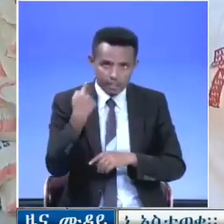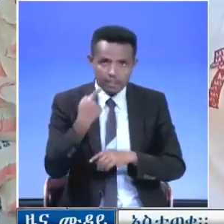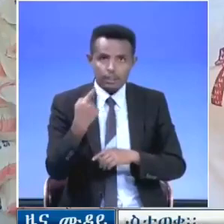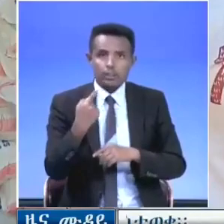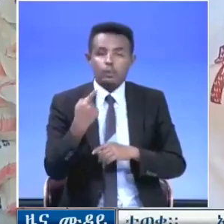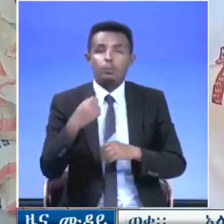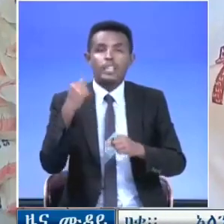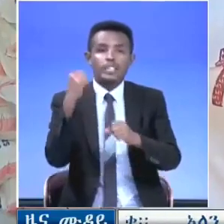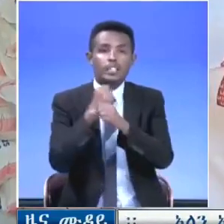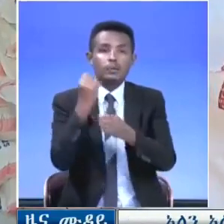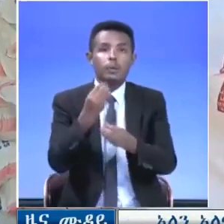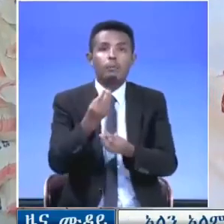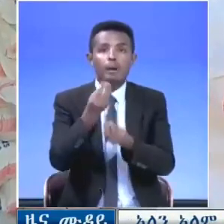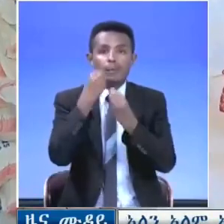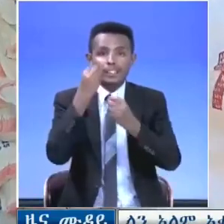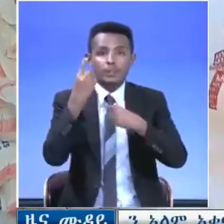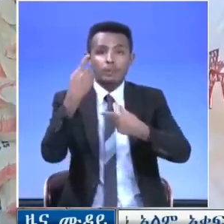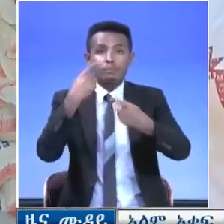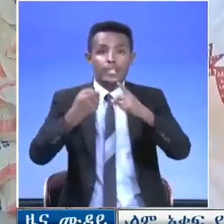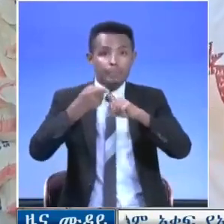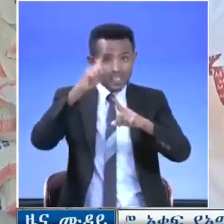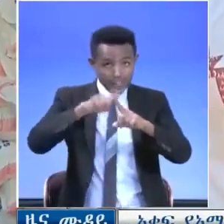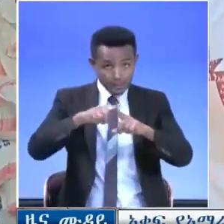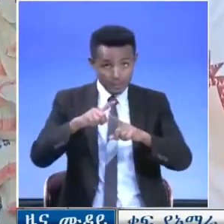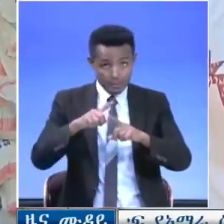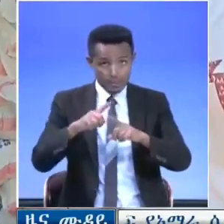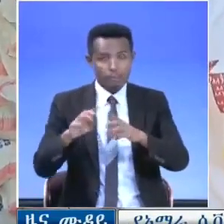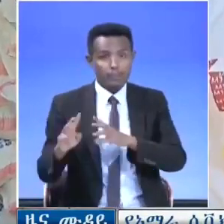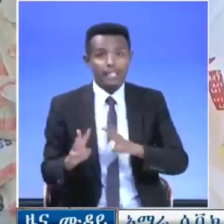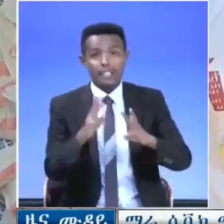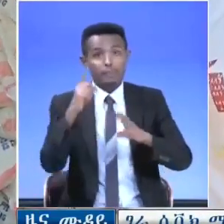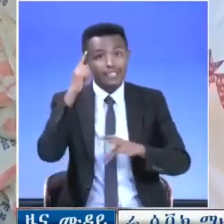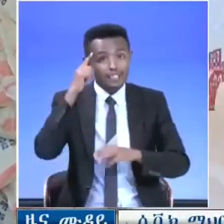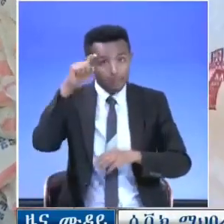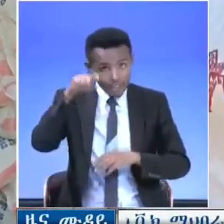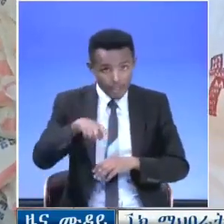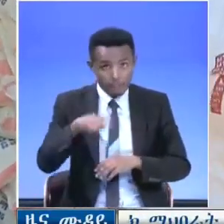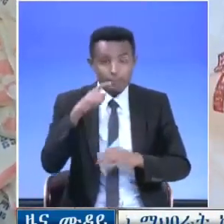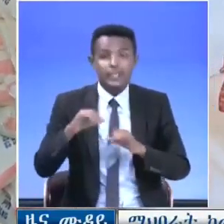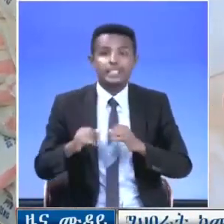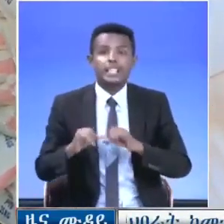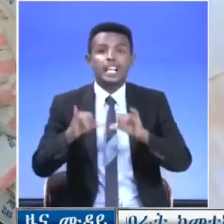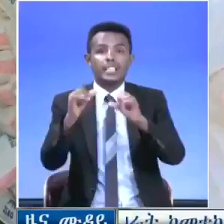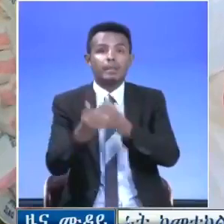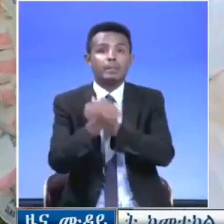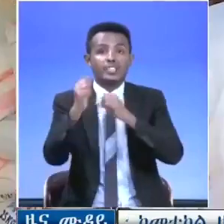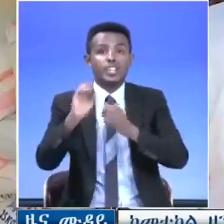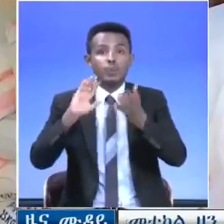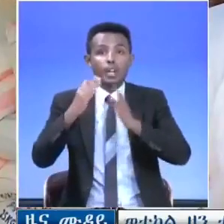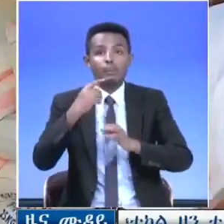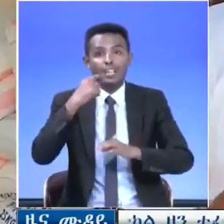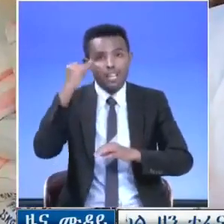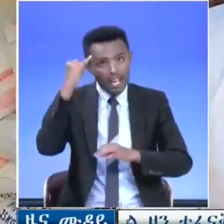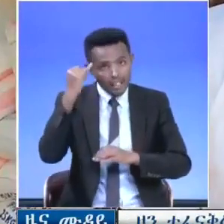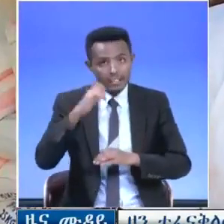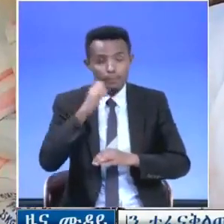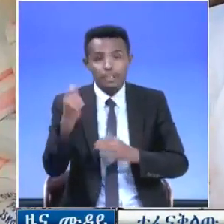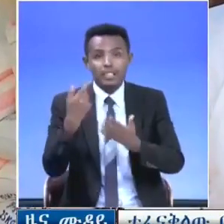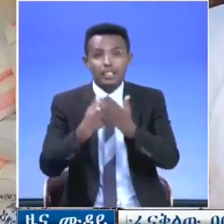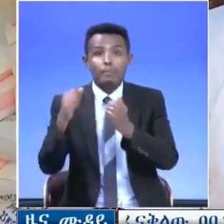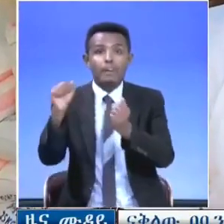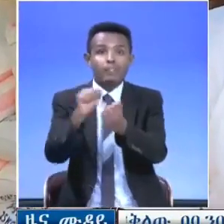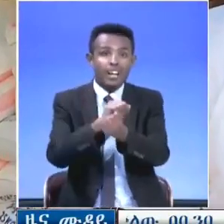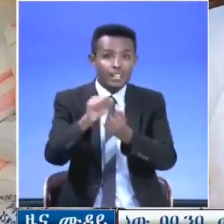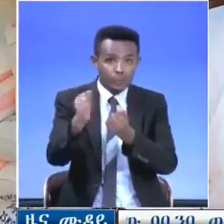ሰርተው መብላታቸው የምንመልስበት መንገድ እንጂ መታሰብ ያለበት በዘላቂነት መፍትሄ ይሆናል ብለን አናስብም። ይሄ መፋለሱ እጅግ